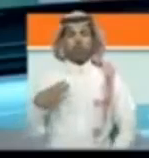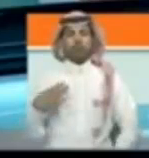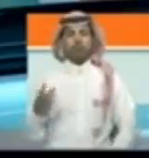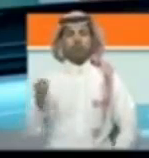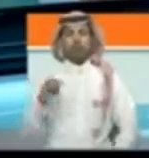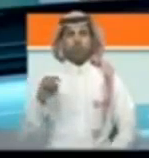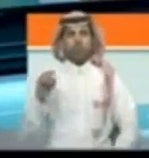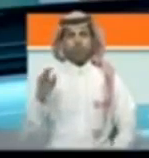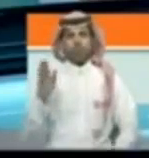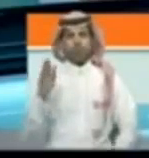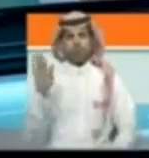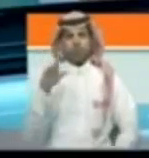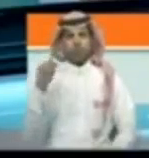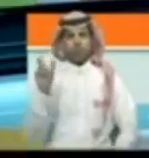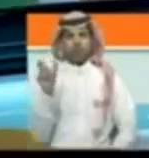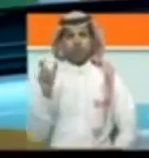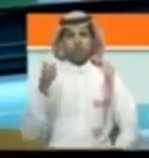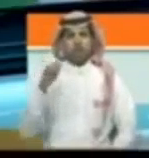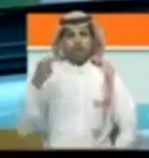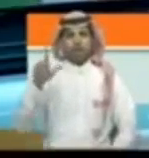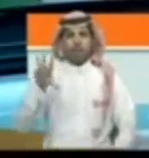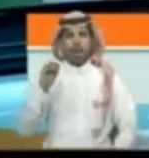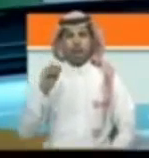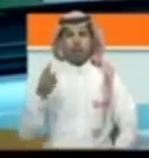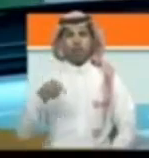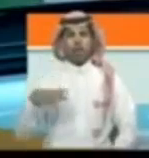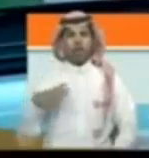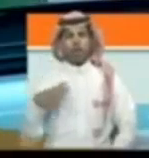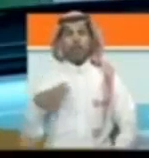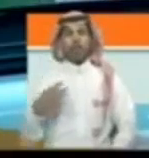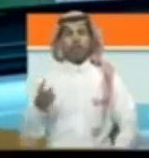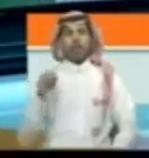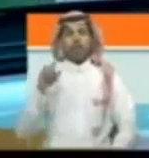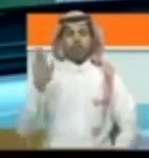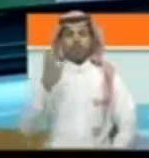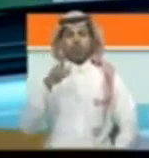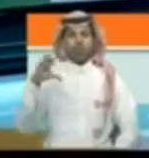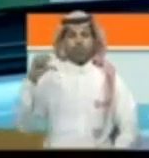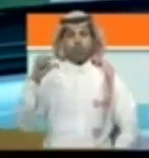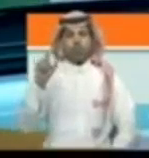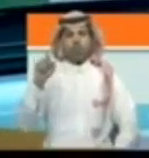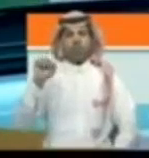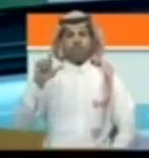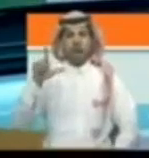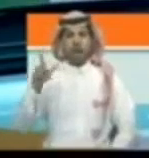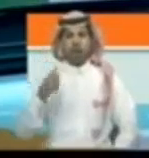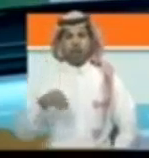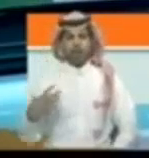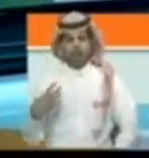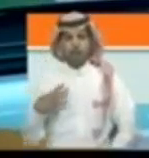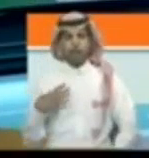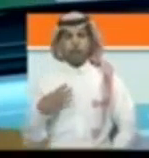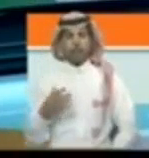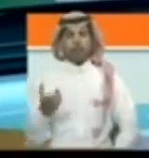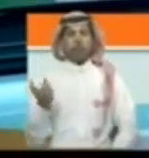الملكي الأمير سلطان بن عبد الله بن سعود بن عبد العزيز، وصاحب السمو الملكي الأمير سعود بن فيصل بن مساعد،